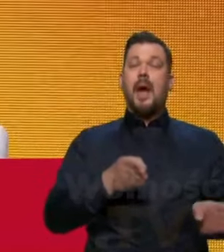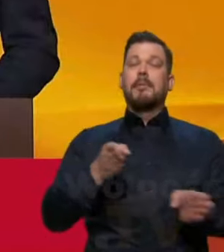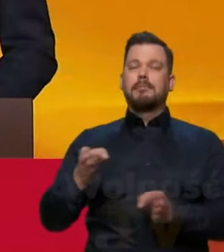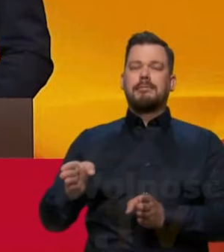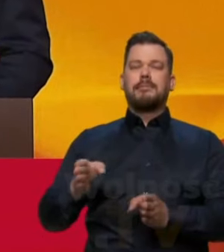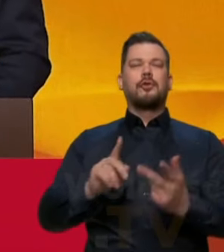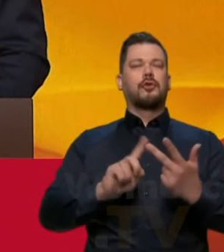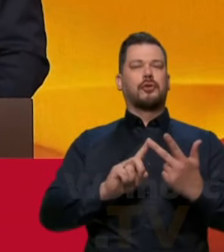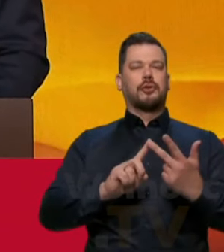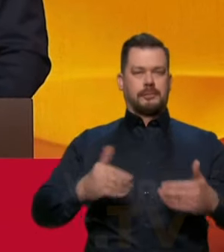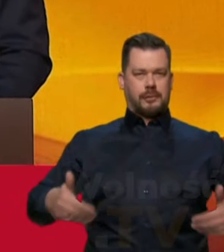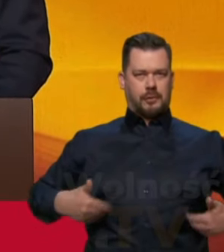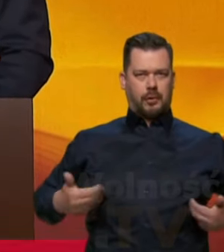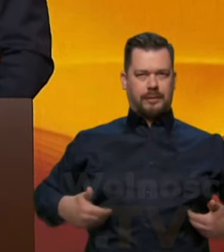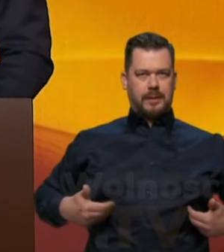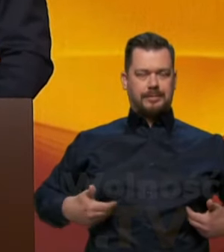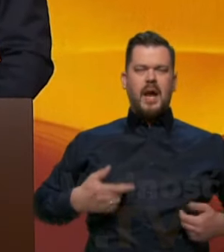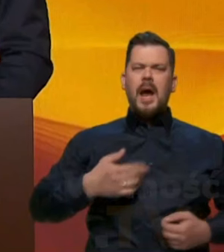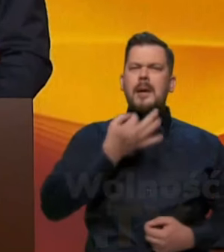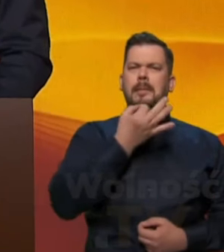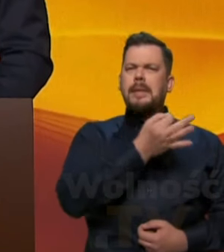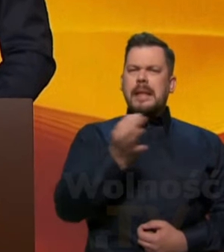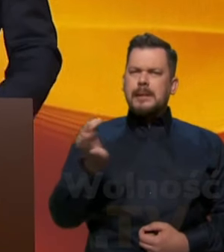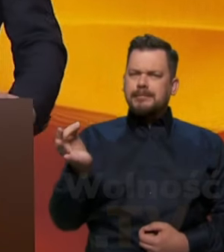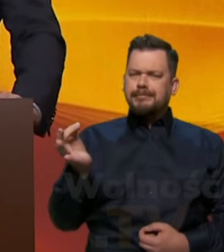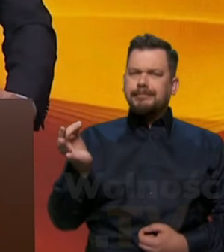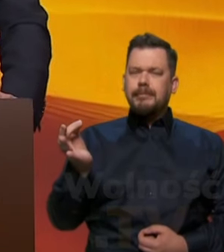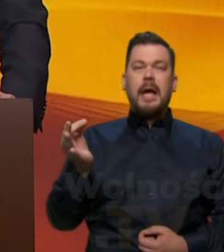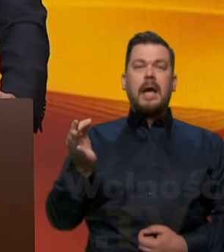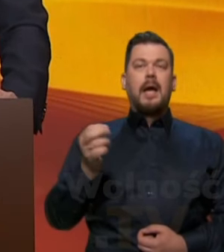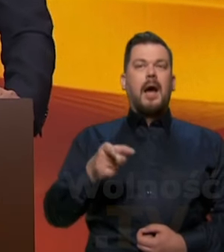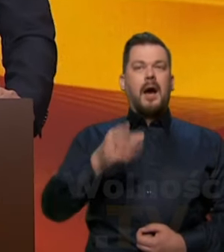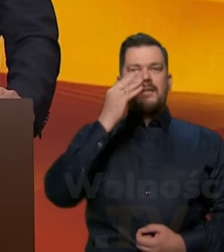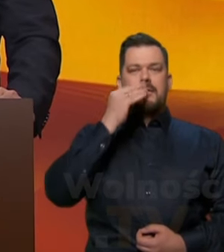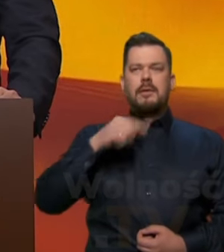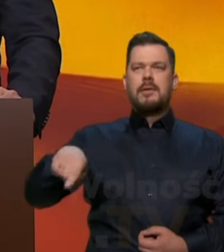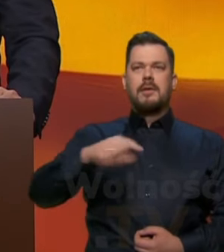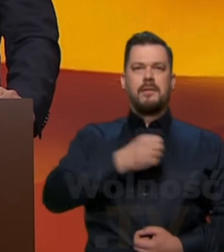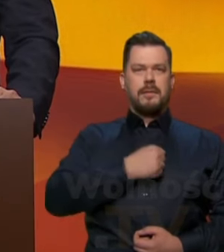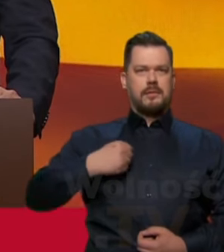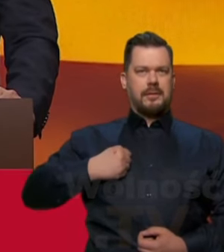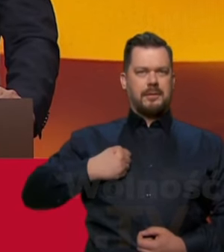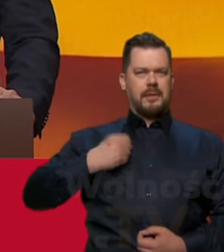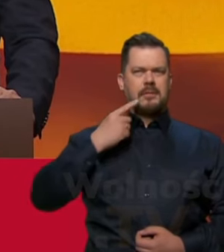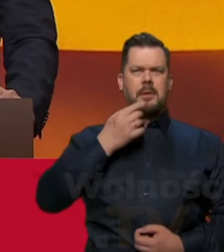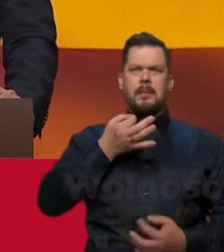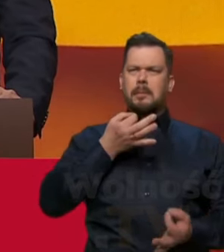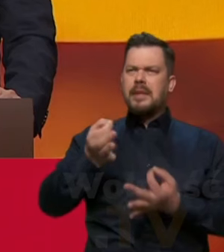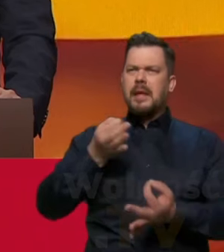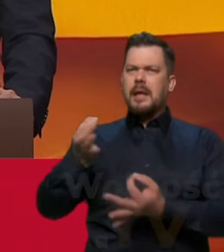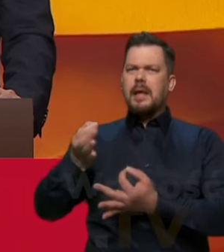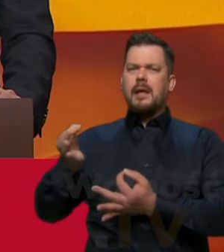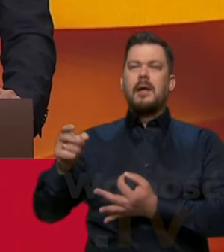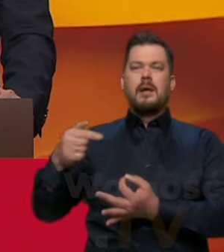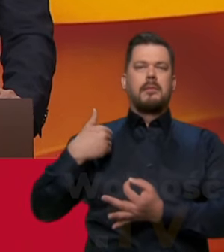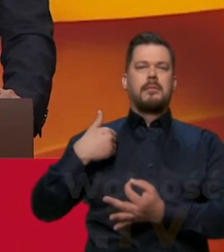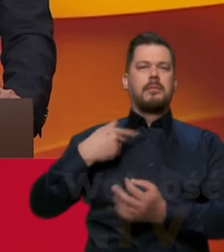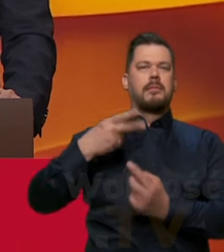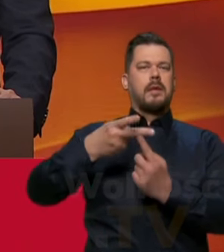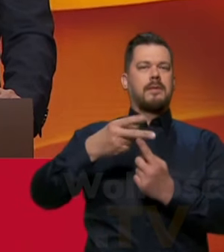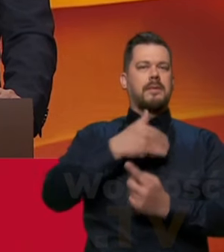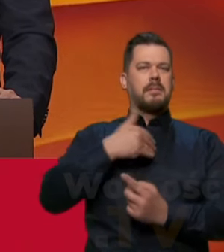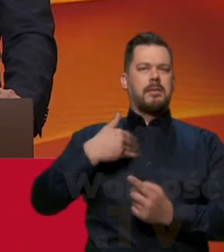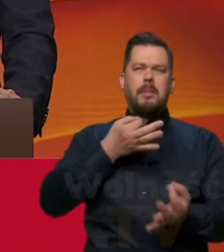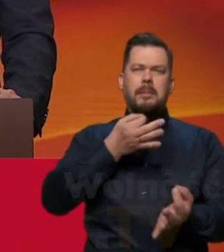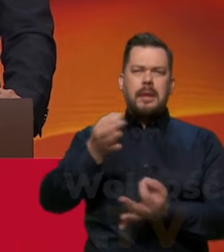do kategorii zdrowia. Pytanie w niej brzmi następująco. Zdaniem mieszkańców stolicy w sondażu przeprowadzonym na zlecenie Telewizji